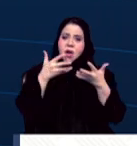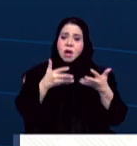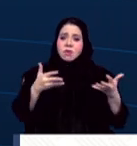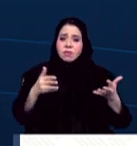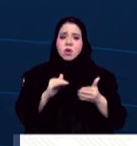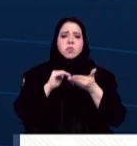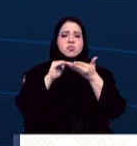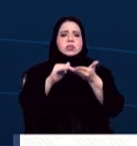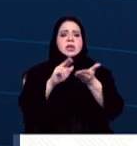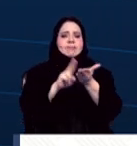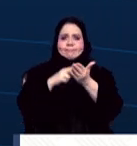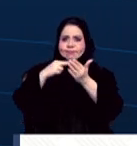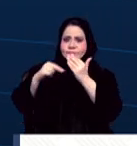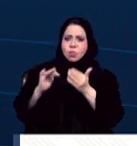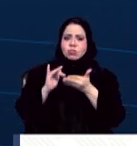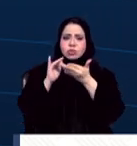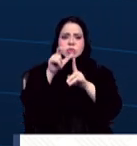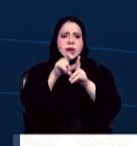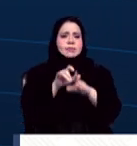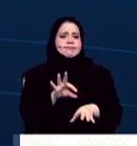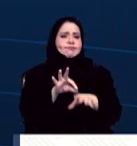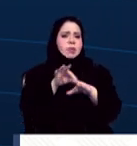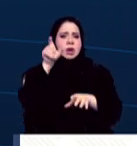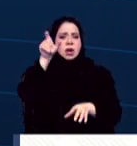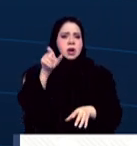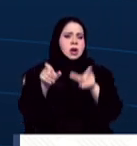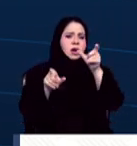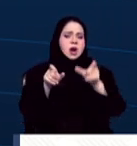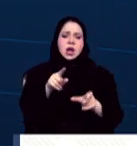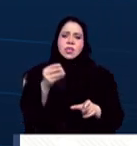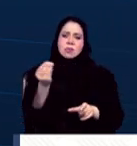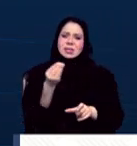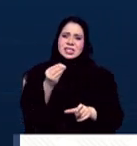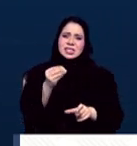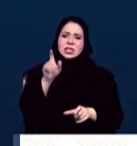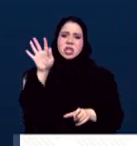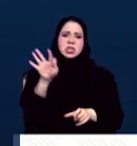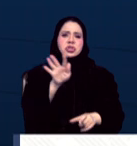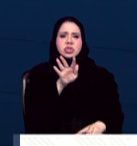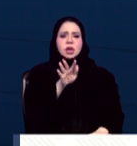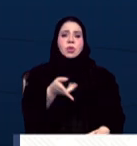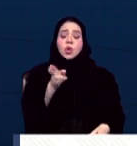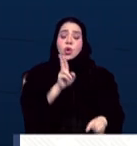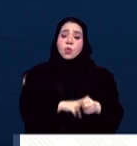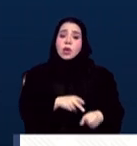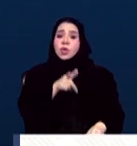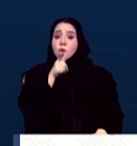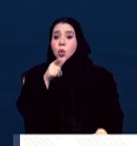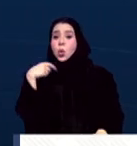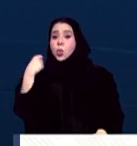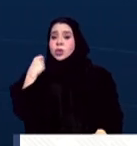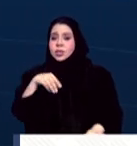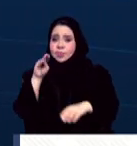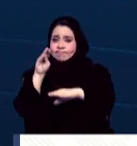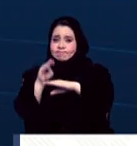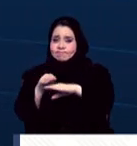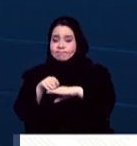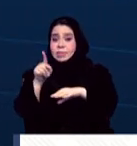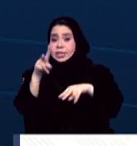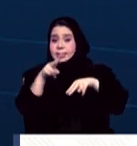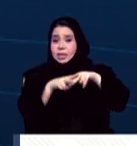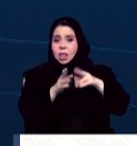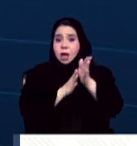والمحتجزين و تسهيل ايصال المساعدات الانسانيه والاغاثه الى المدنيين الابرياء ودعت